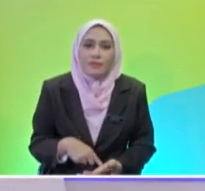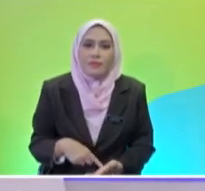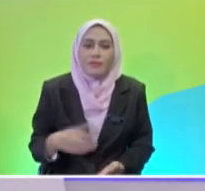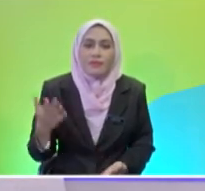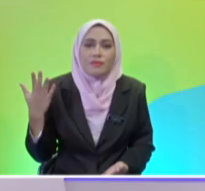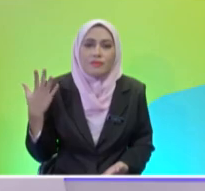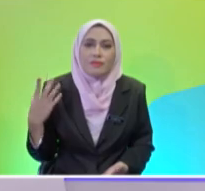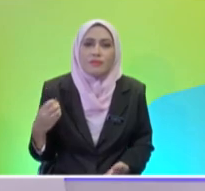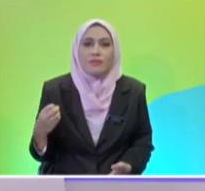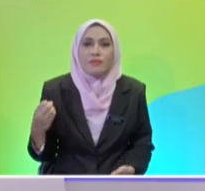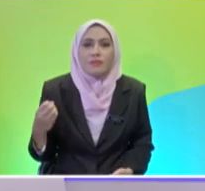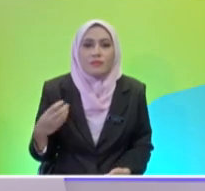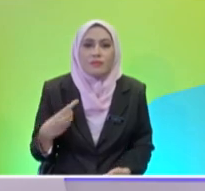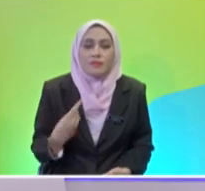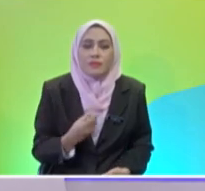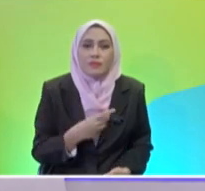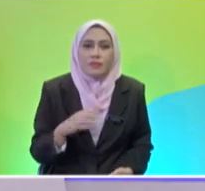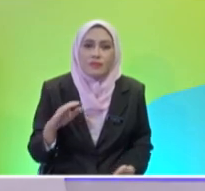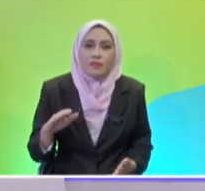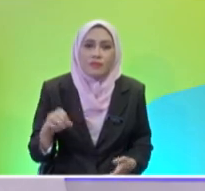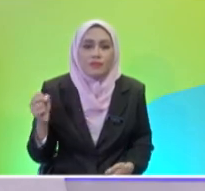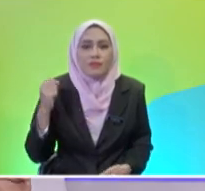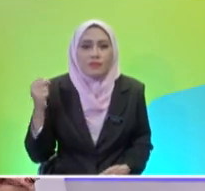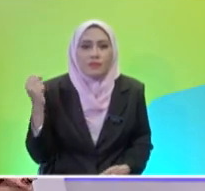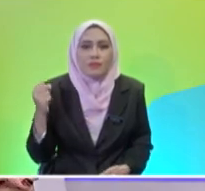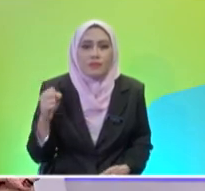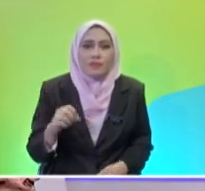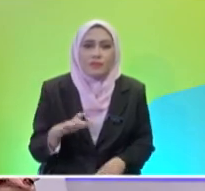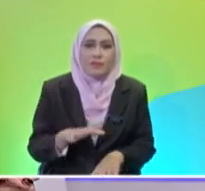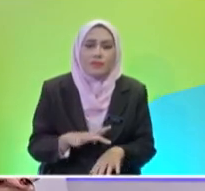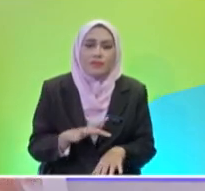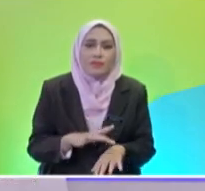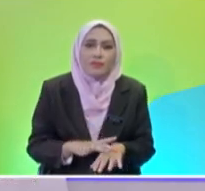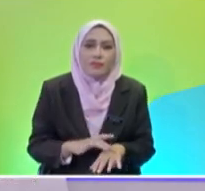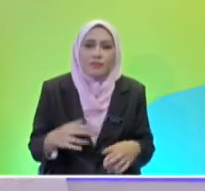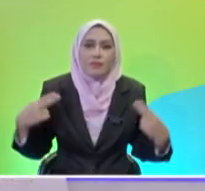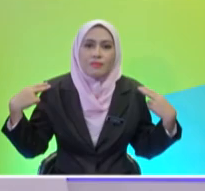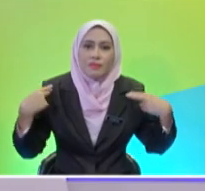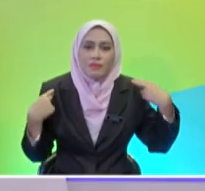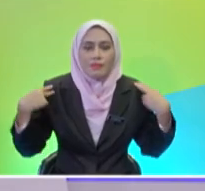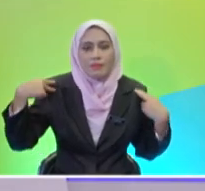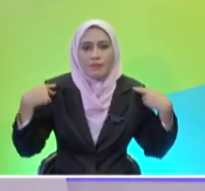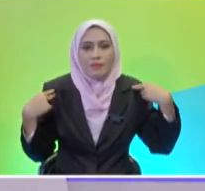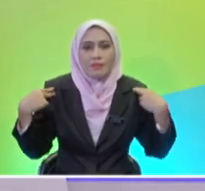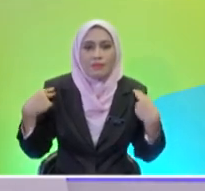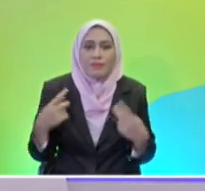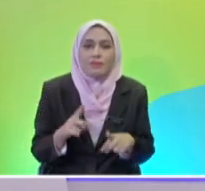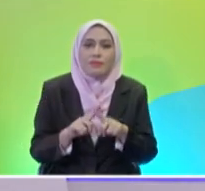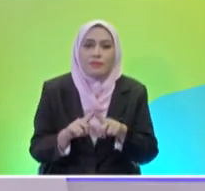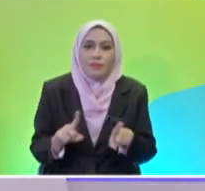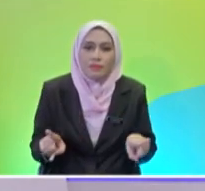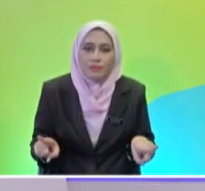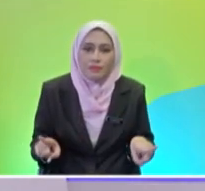haiwan jinak, serangga kita panggil semua binatang. Ah, kita panggil semua, kita pukul rata semua haiwan. Ah, sebenarnya dia